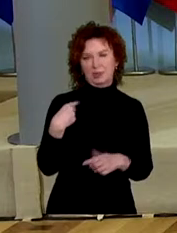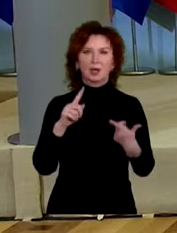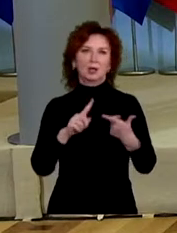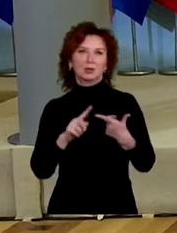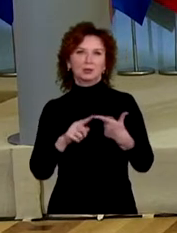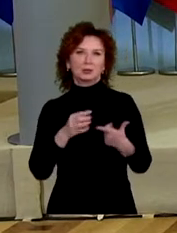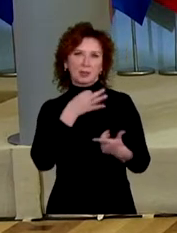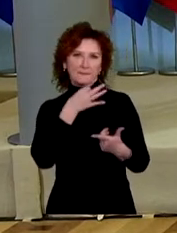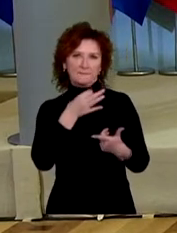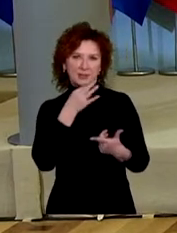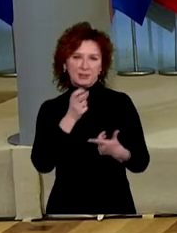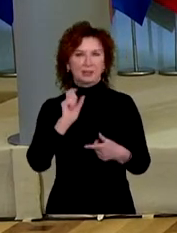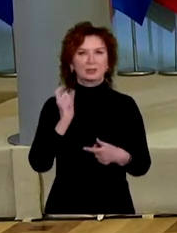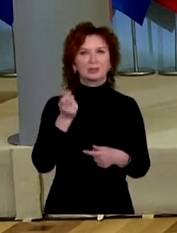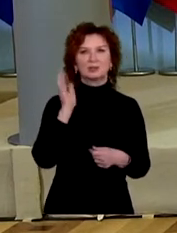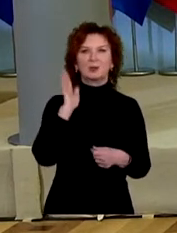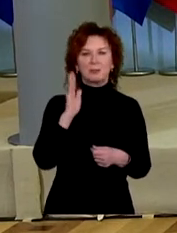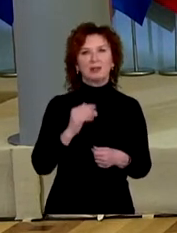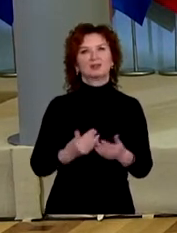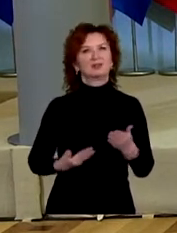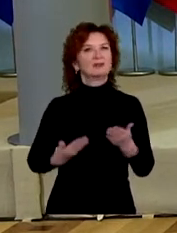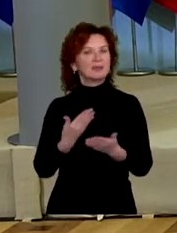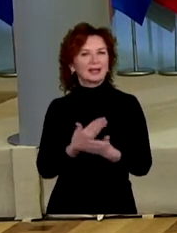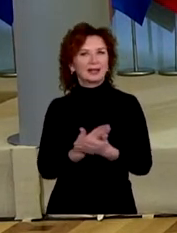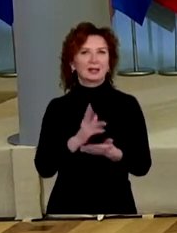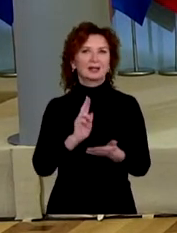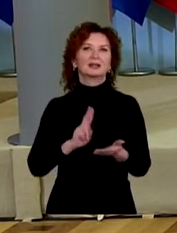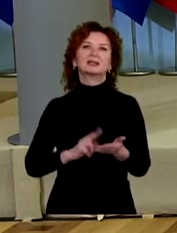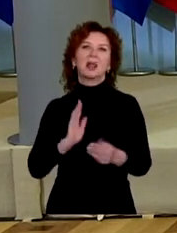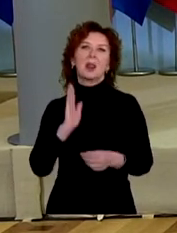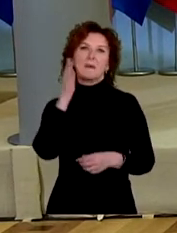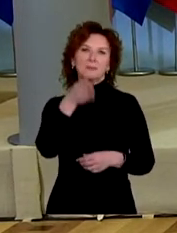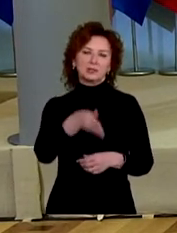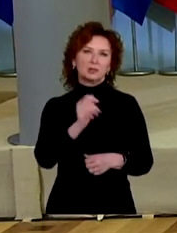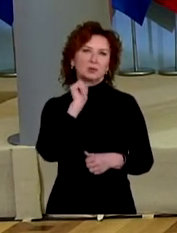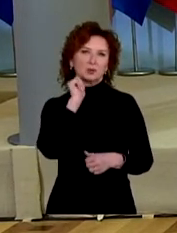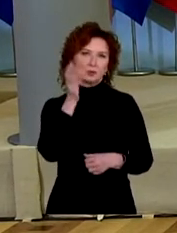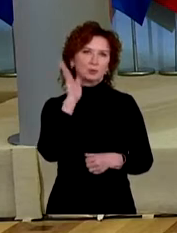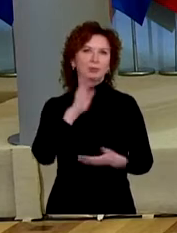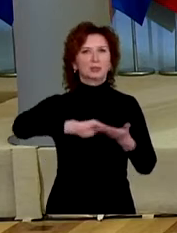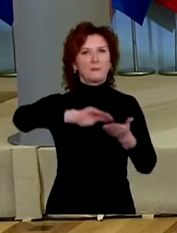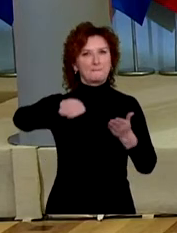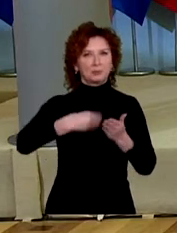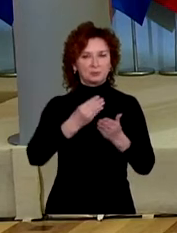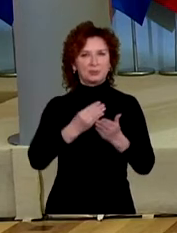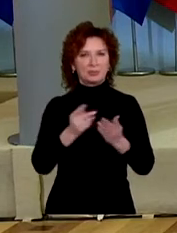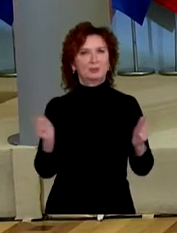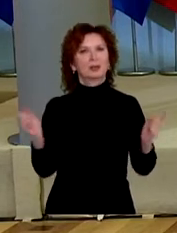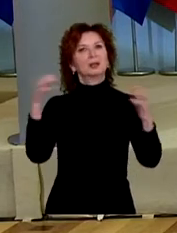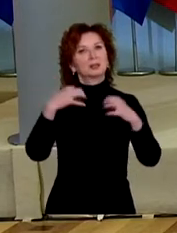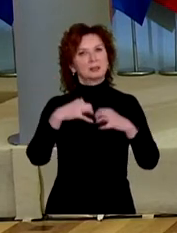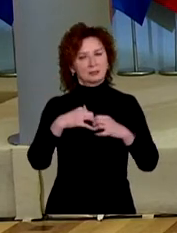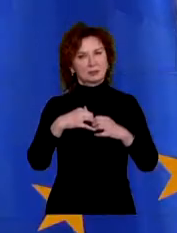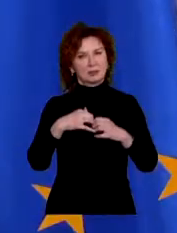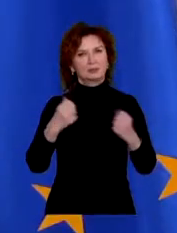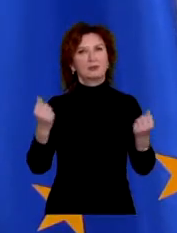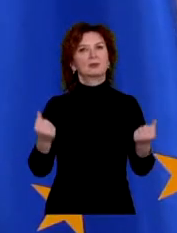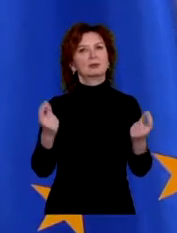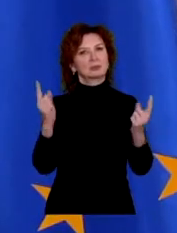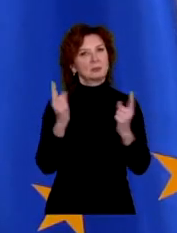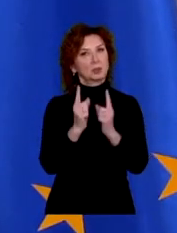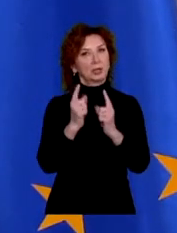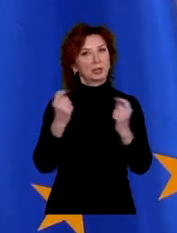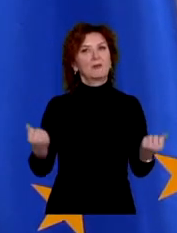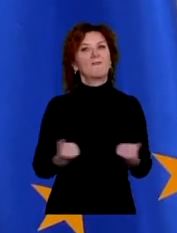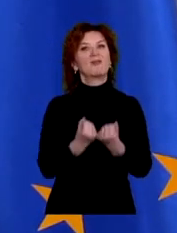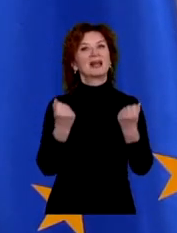znajdzie w deklaracji na przyszłość, która ma być jutro podpisana na szczycie w Krakowie? Dziękuję. Bardzo proszę, pan minister Szynkowski. Może zacznę od